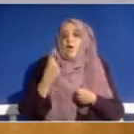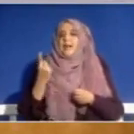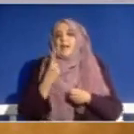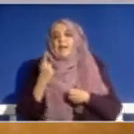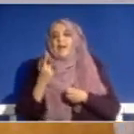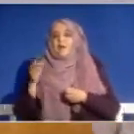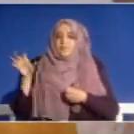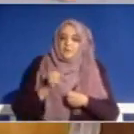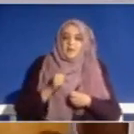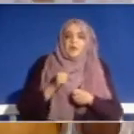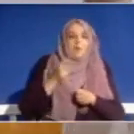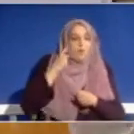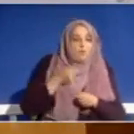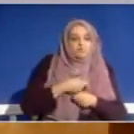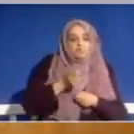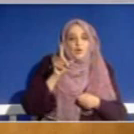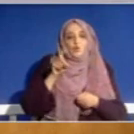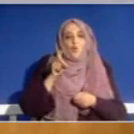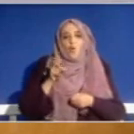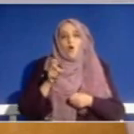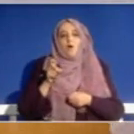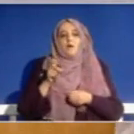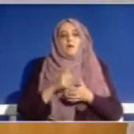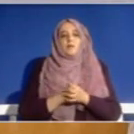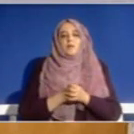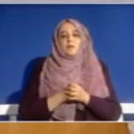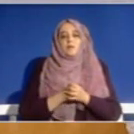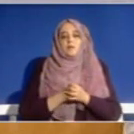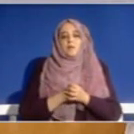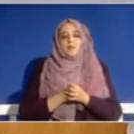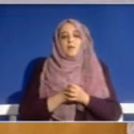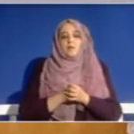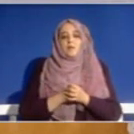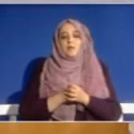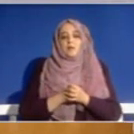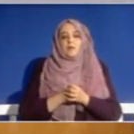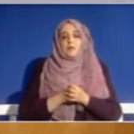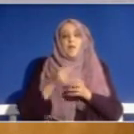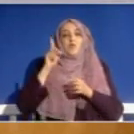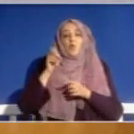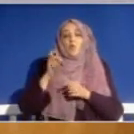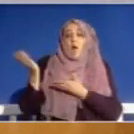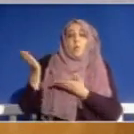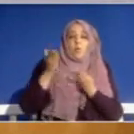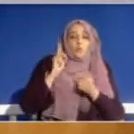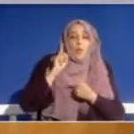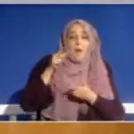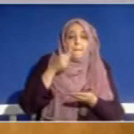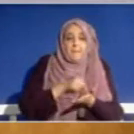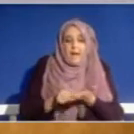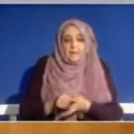الدواء، من كونك تسقي وتجيب الماء من بنكها بعيد وما إلى ذلك، هذا يقول لك ودي إذا